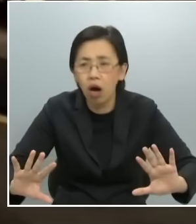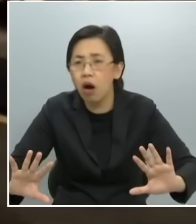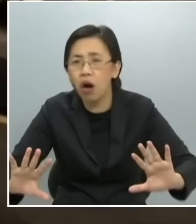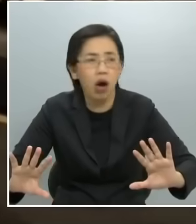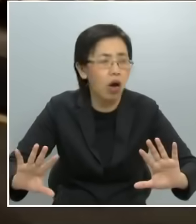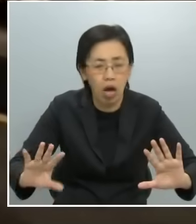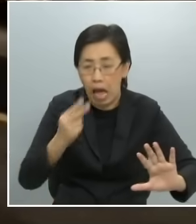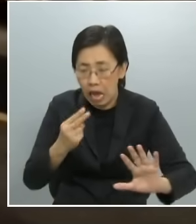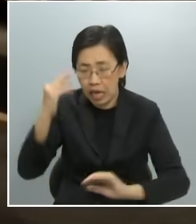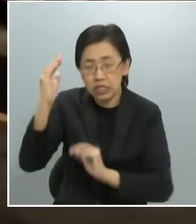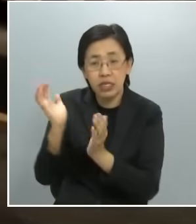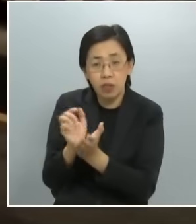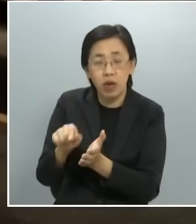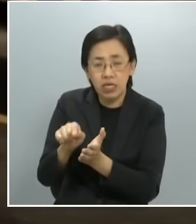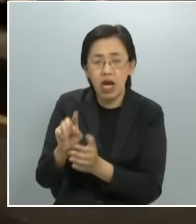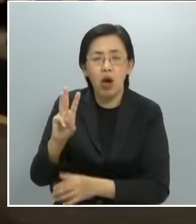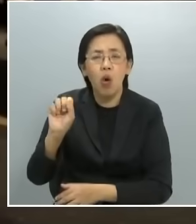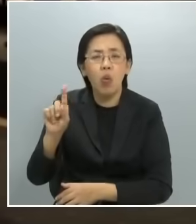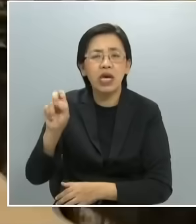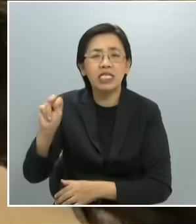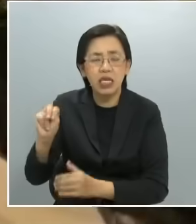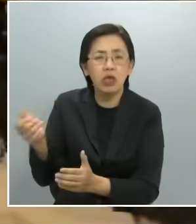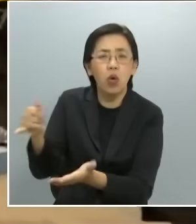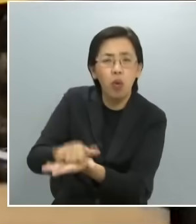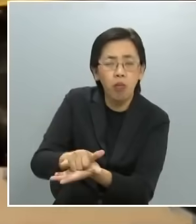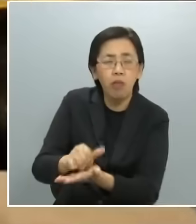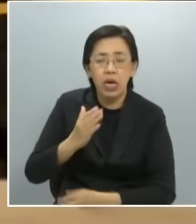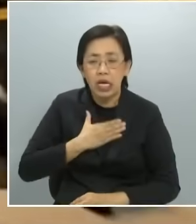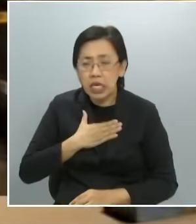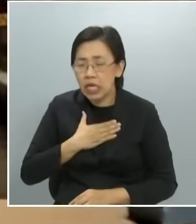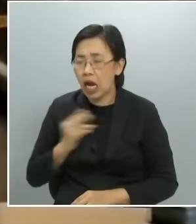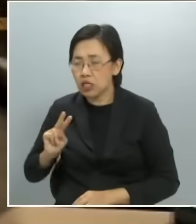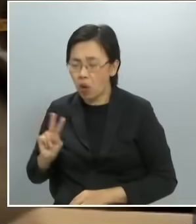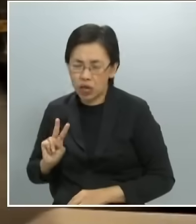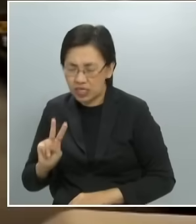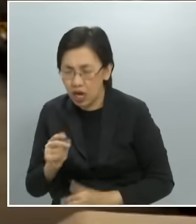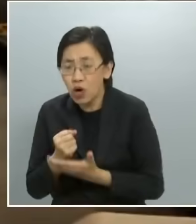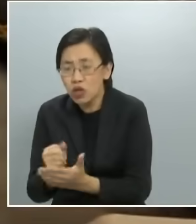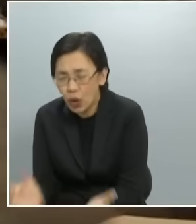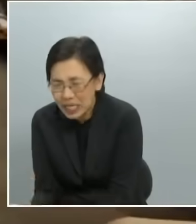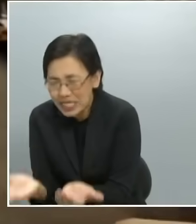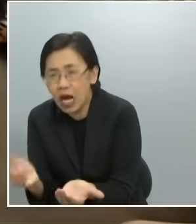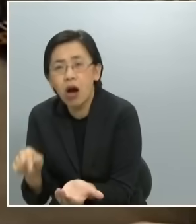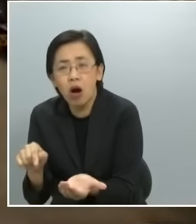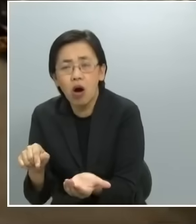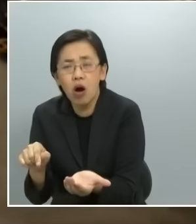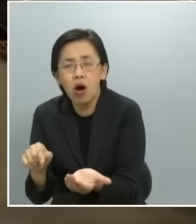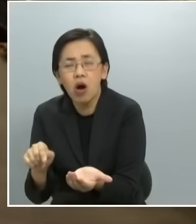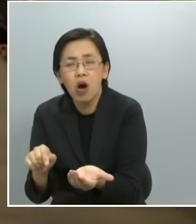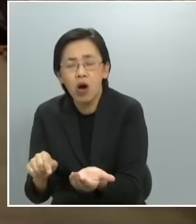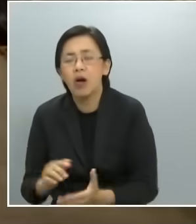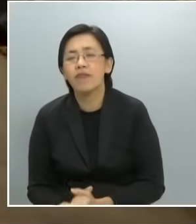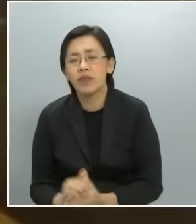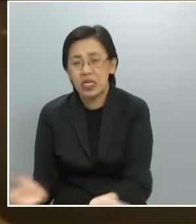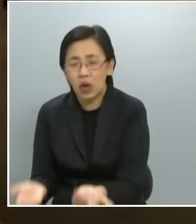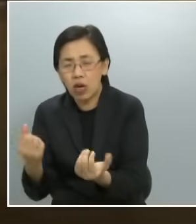เห็นพันตำรวจโทว่าสินล้มลงไปตนเองกับรุ่นพี่อีก 2คนก็ช่วยกันยกร่างของพันตำรวจโทว่าศีลขึ้นท้ายกระบะ